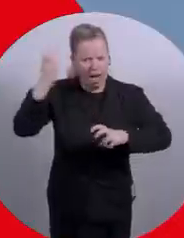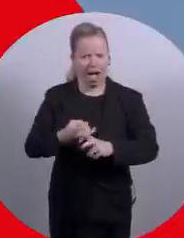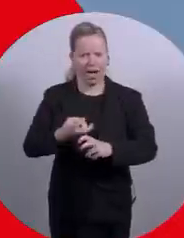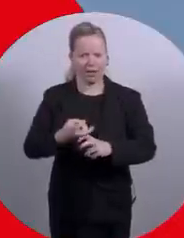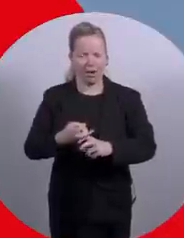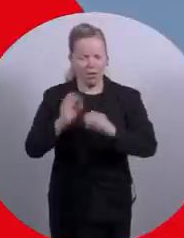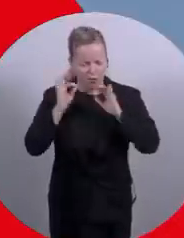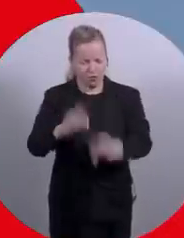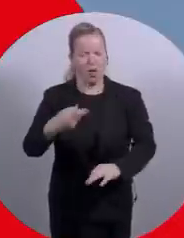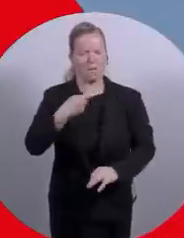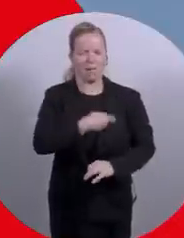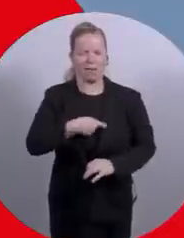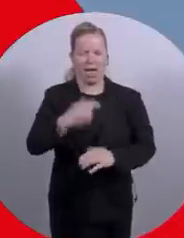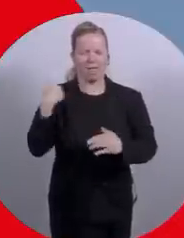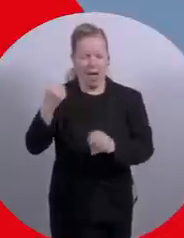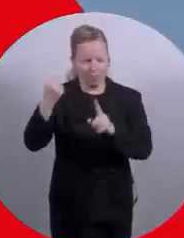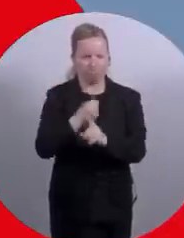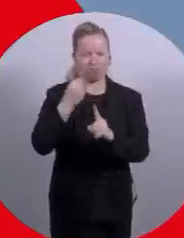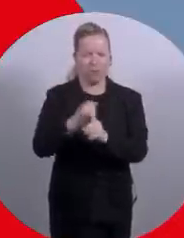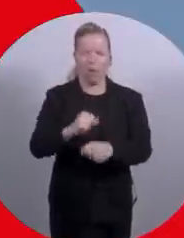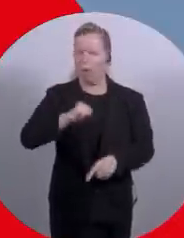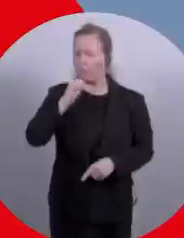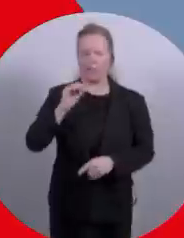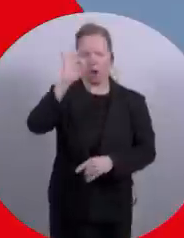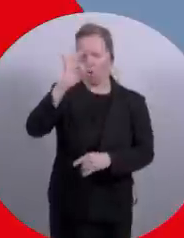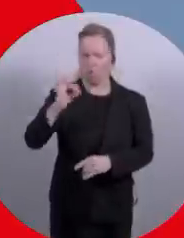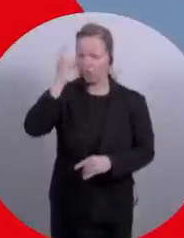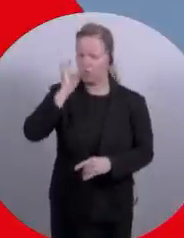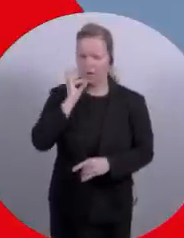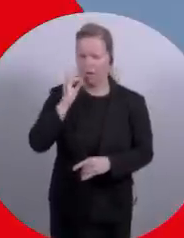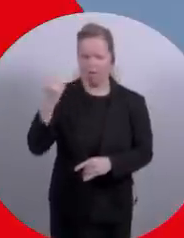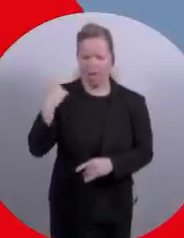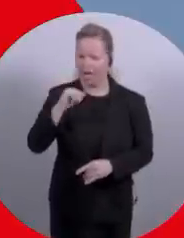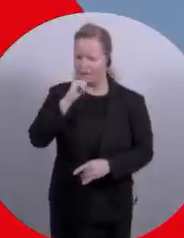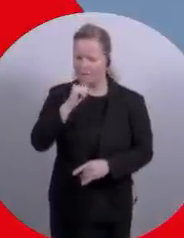unsere Partei gearbeitet habe und nicht die Quoten Frau war